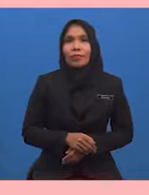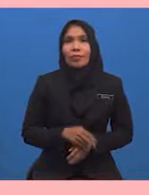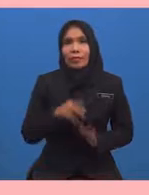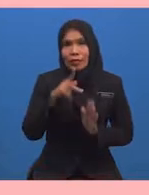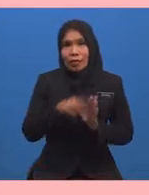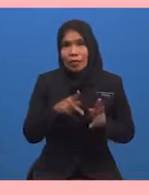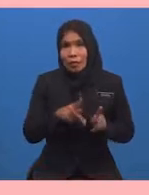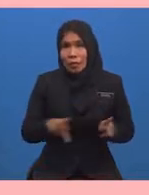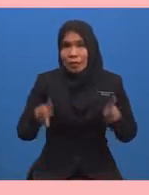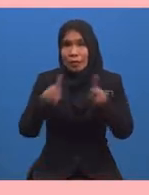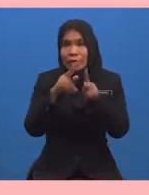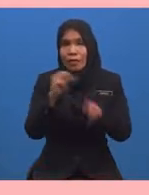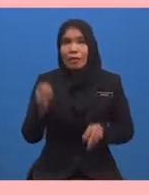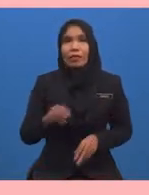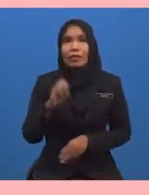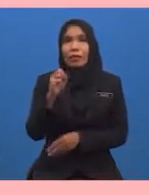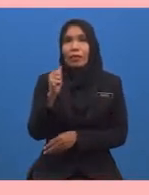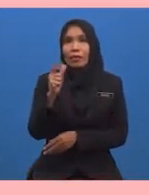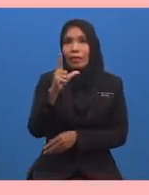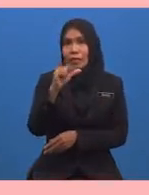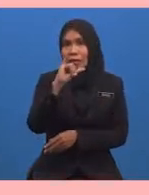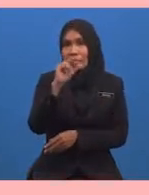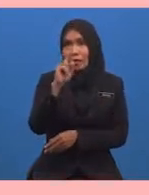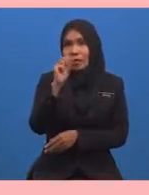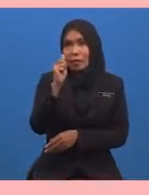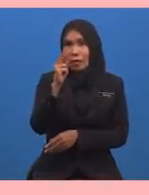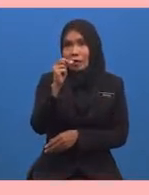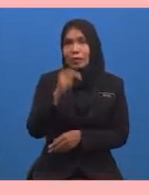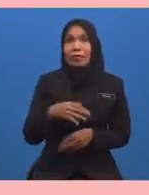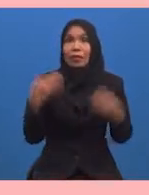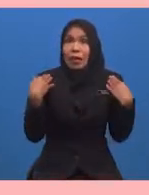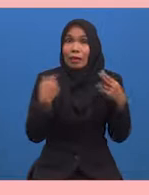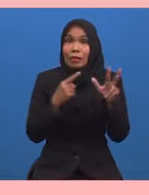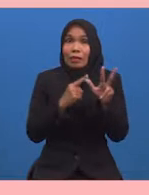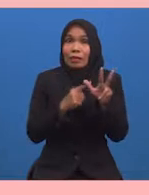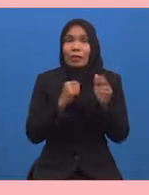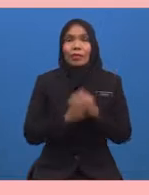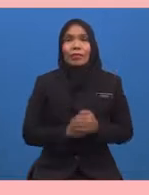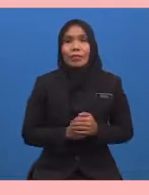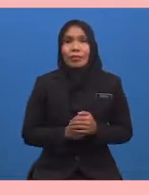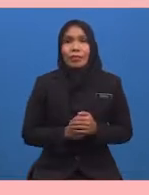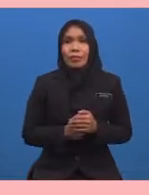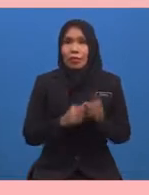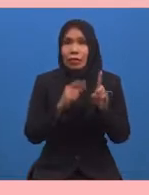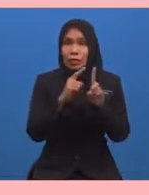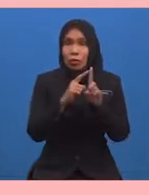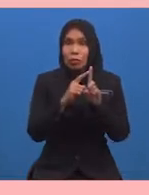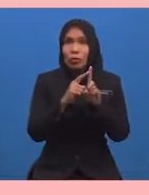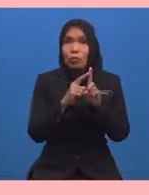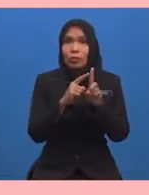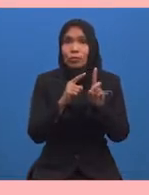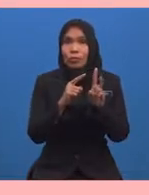kegiatan perikanan, ketiga perhubungan dan pengangkutan dan keempat pengairan